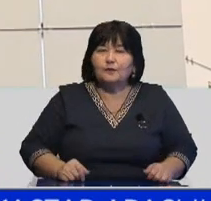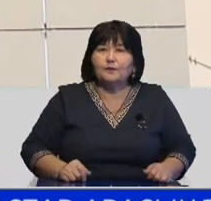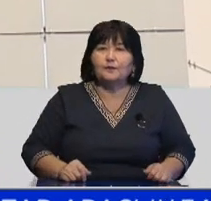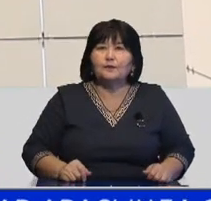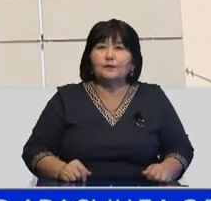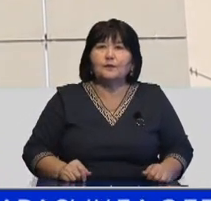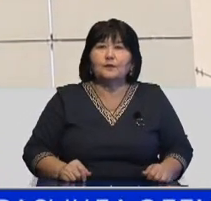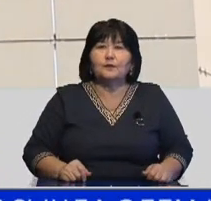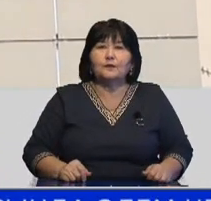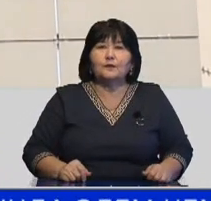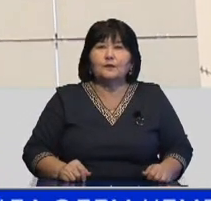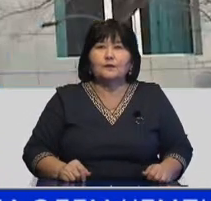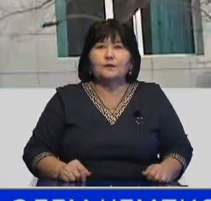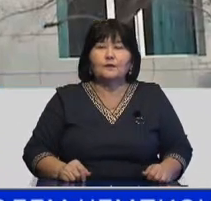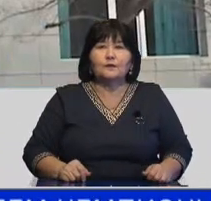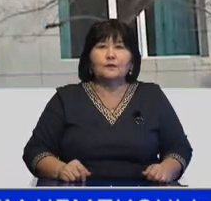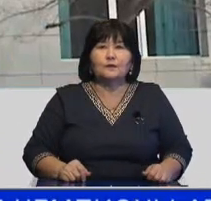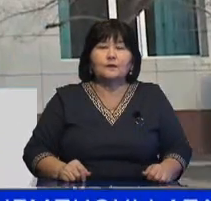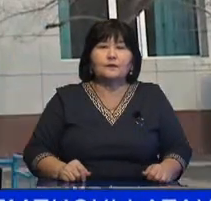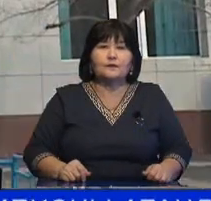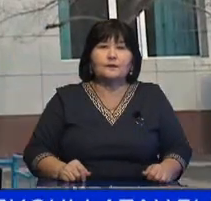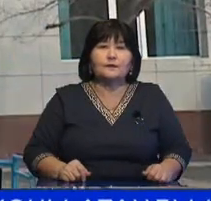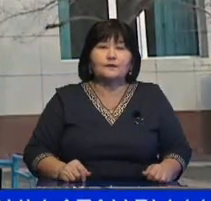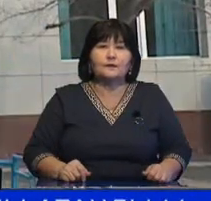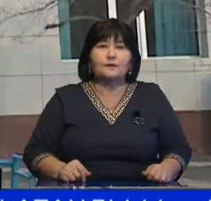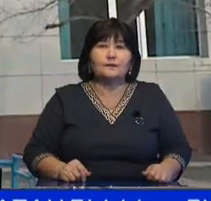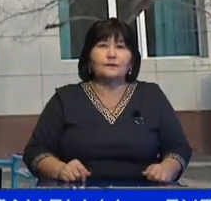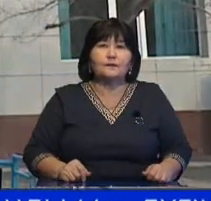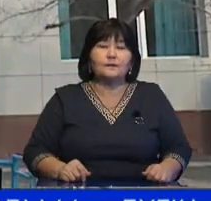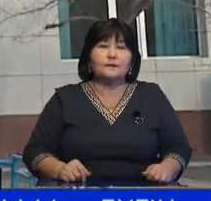Сағит, Күләй Әшекова, Айбек Қаржаубай, Дархан Тоқсейіт, Қызылорда телеарнасы, Байқоңырдан.